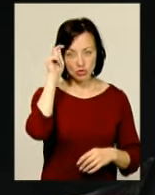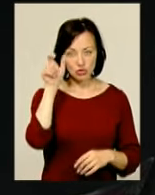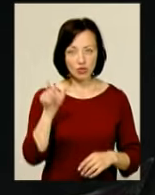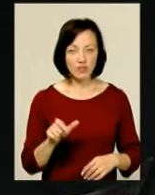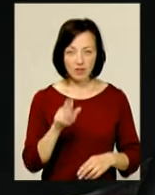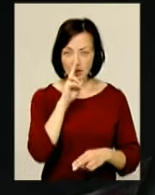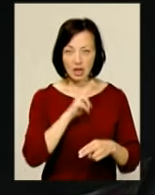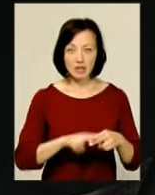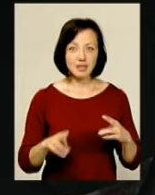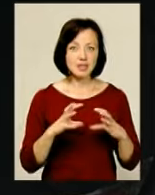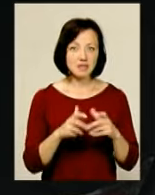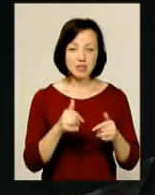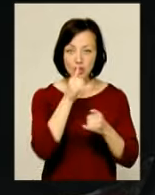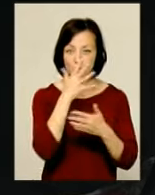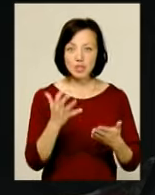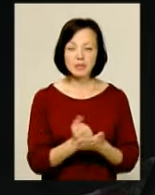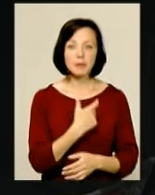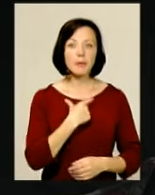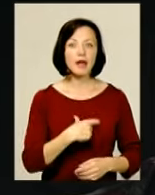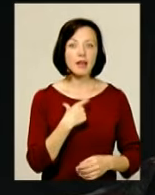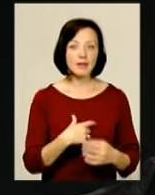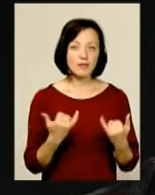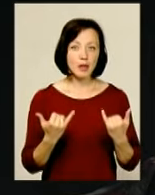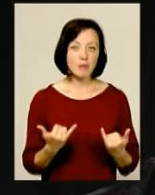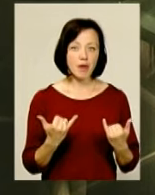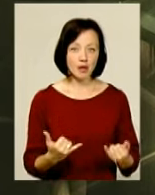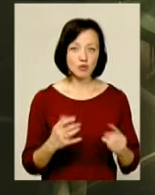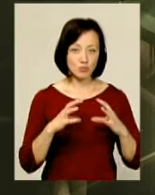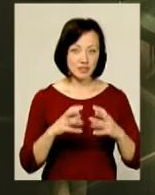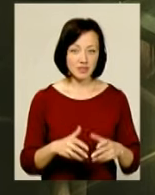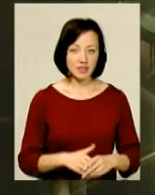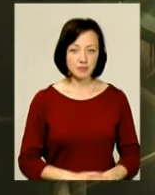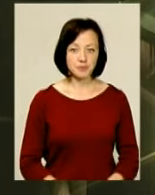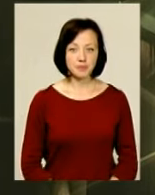втратила світ і не може знайти себе в теперішньому світі».